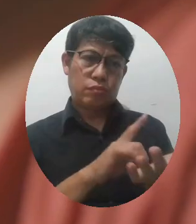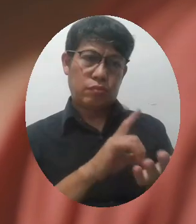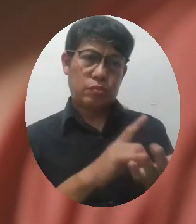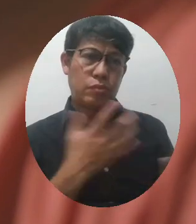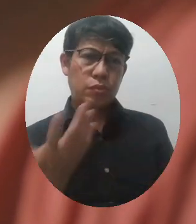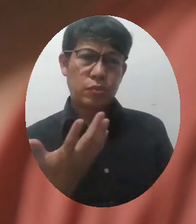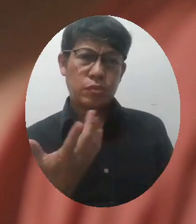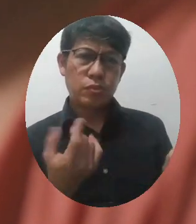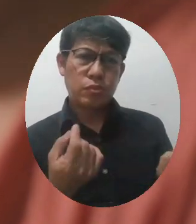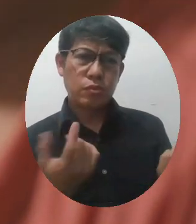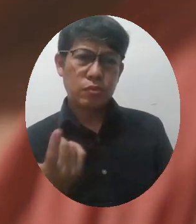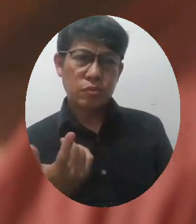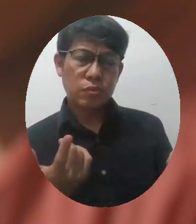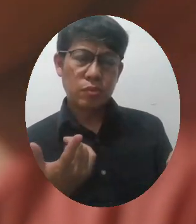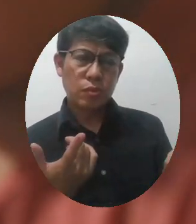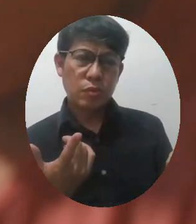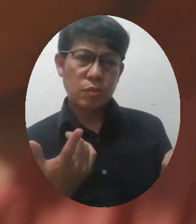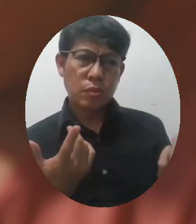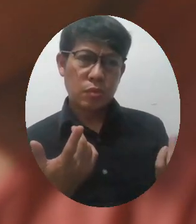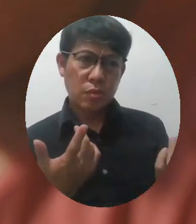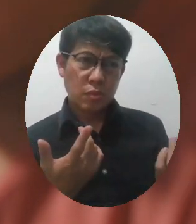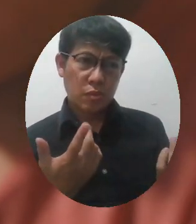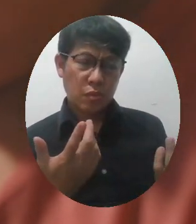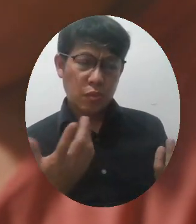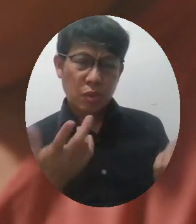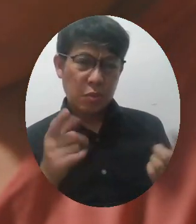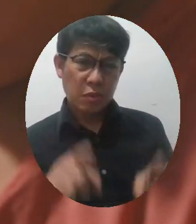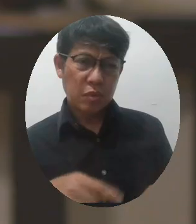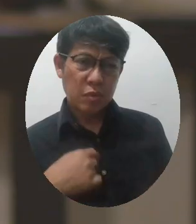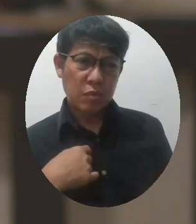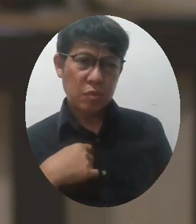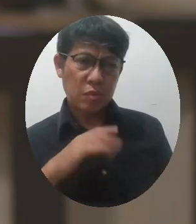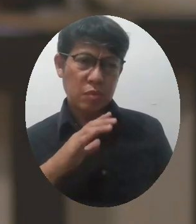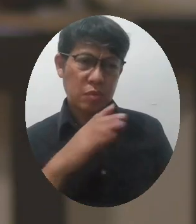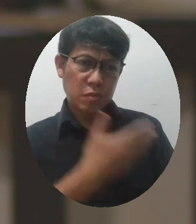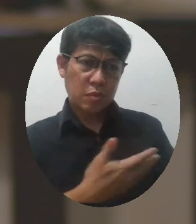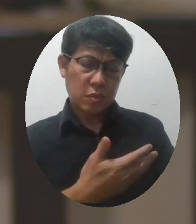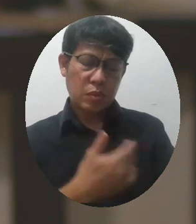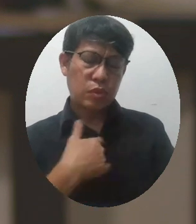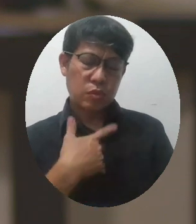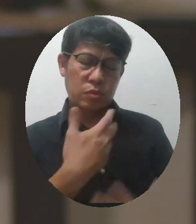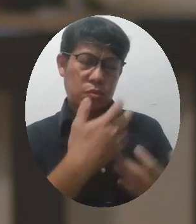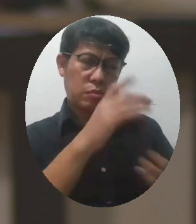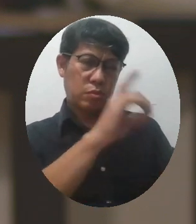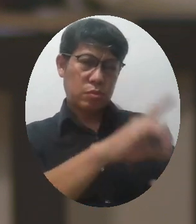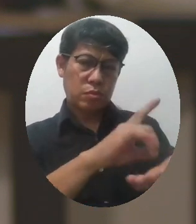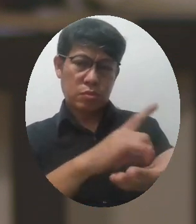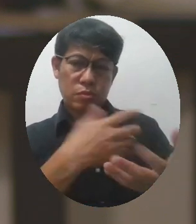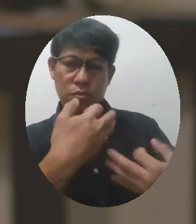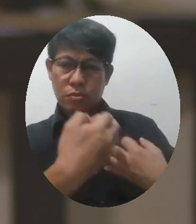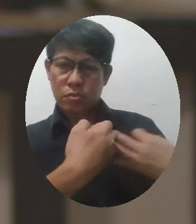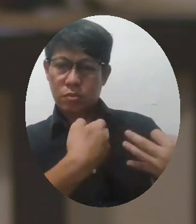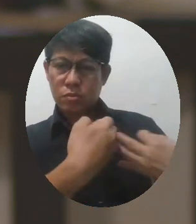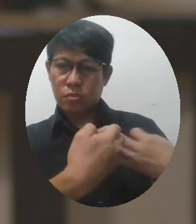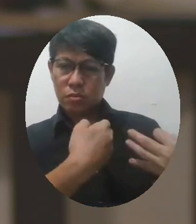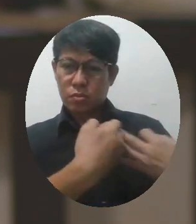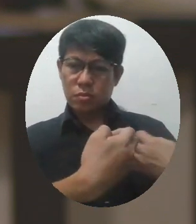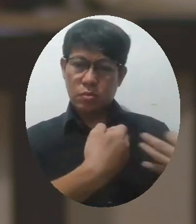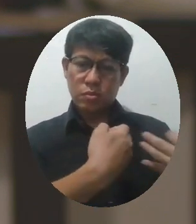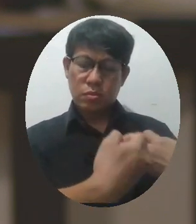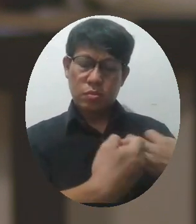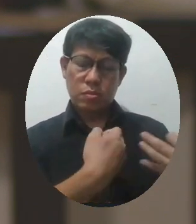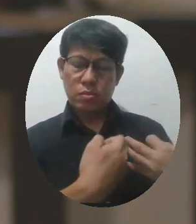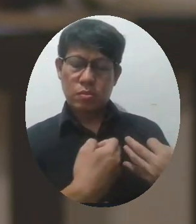yung pwedeng mangyari, mamamatay po ba siya agad. Sabi niya, pinaliwanag naman po sa akin ng doktor niya sa renal